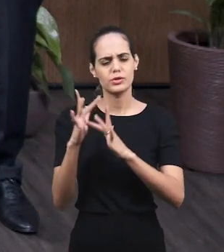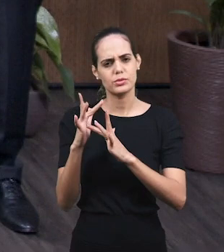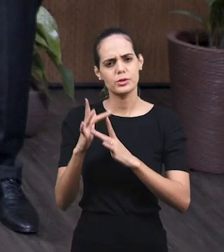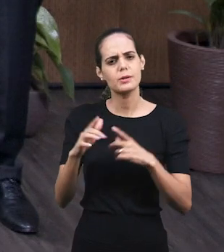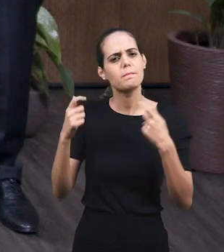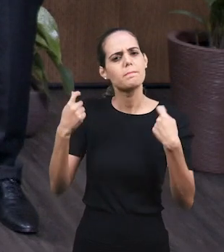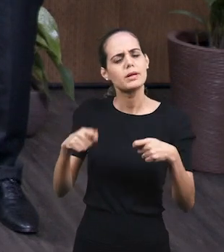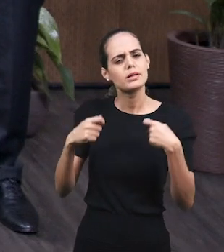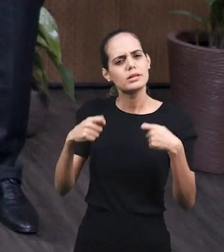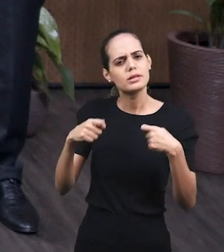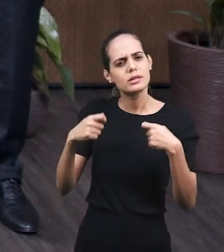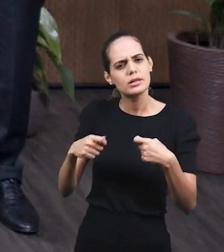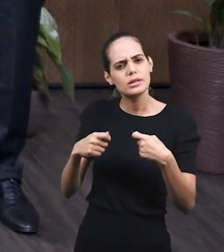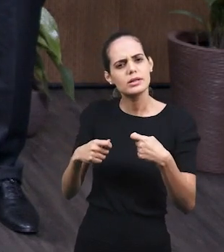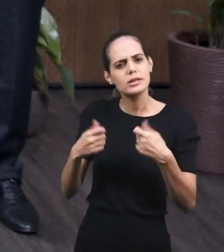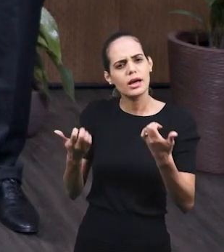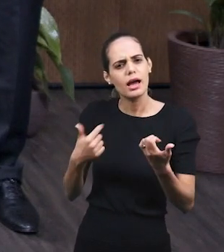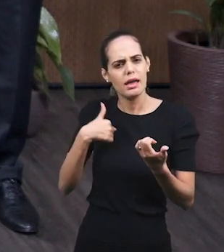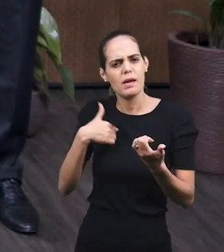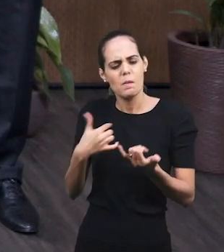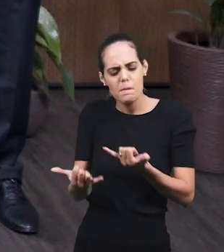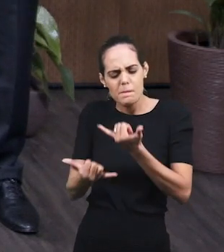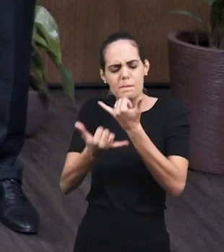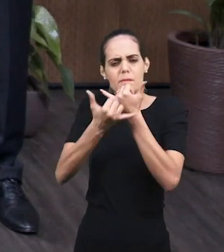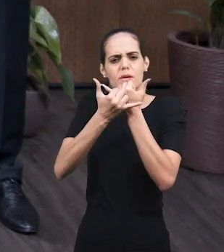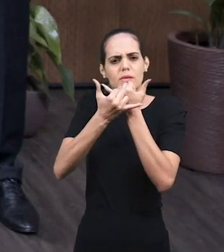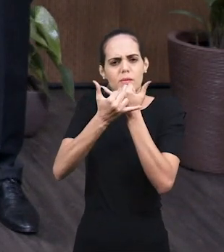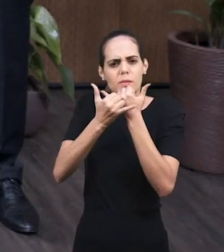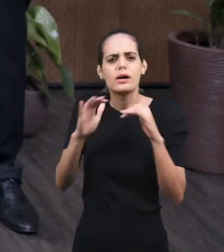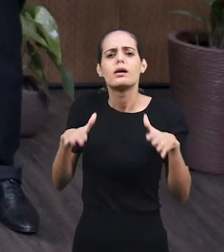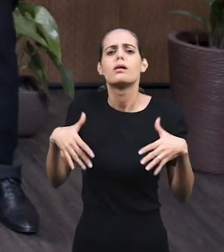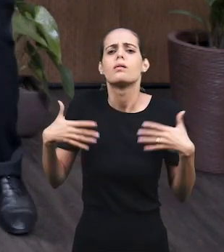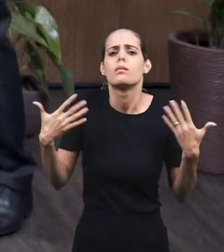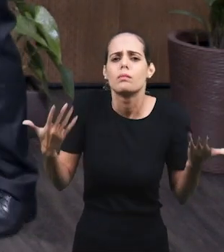pardon. Et Pierre, il a posé une question.